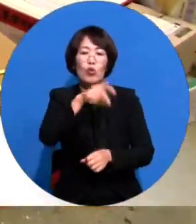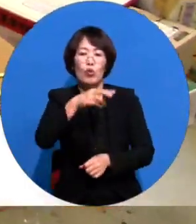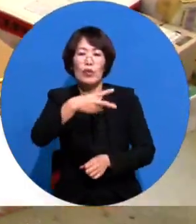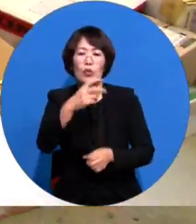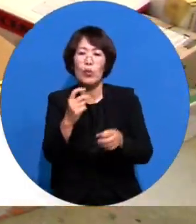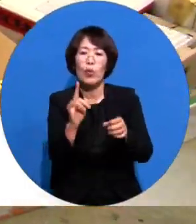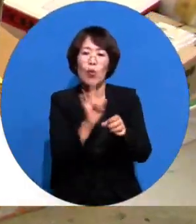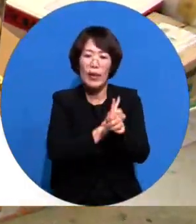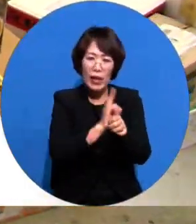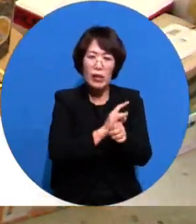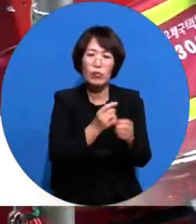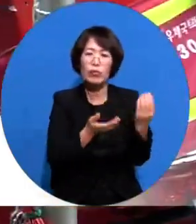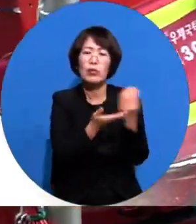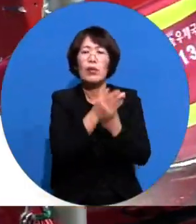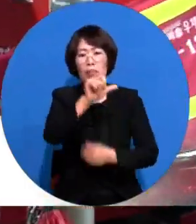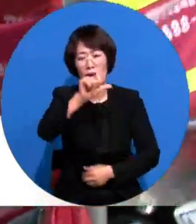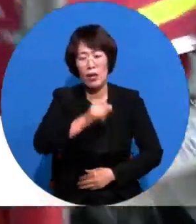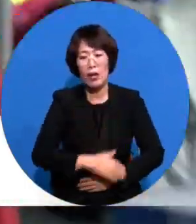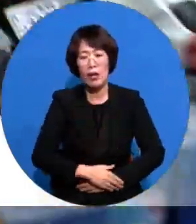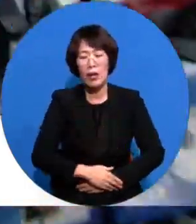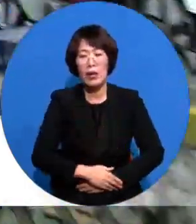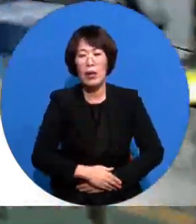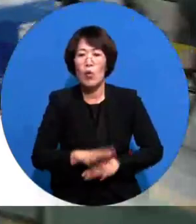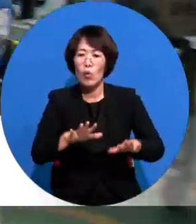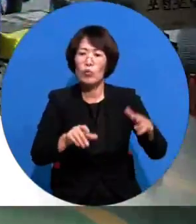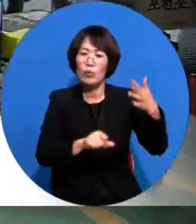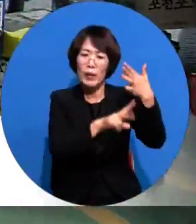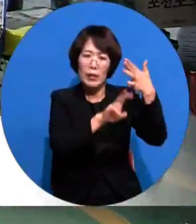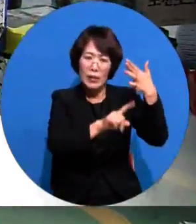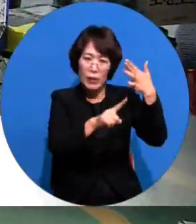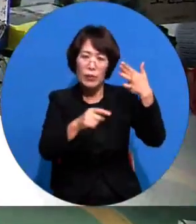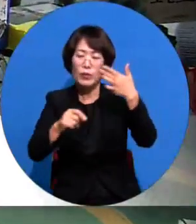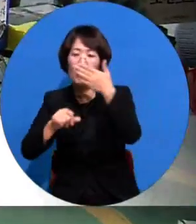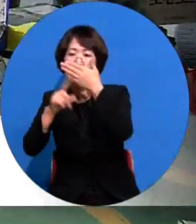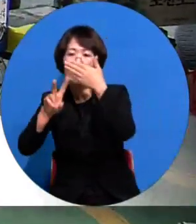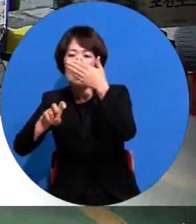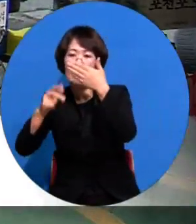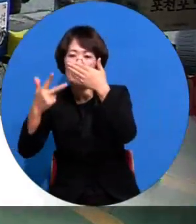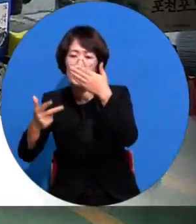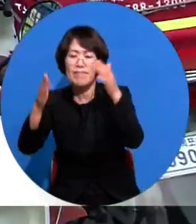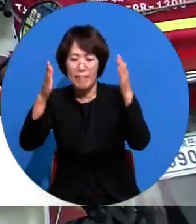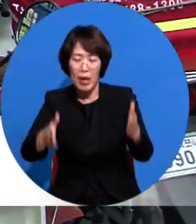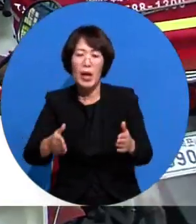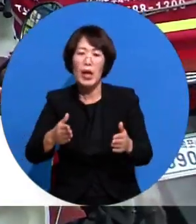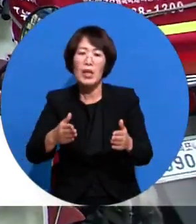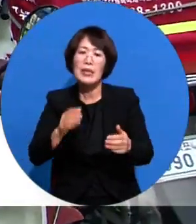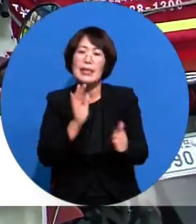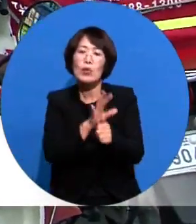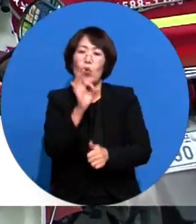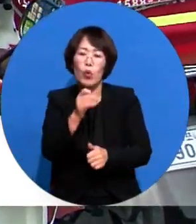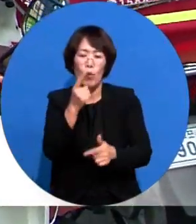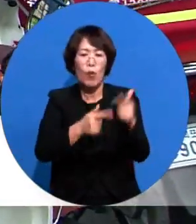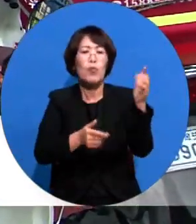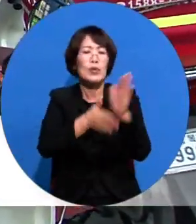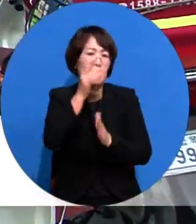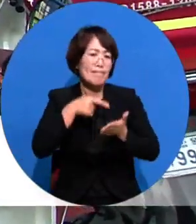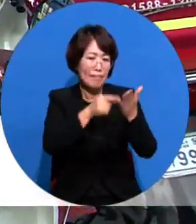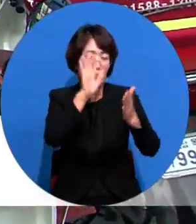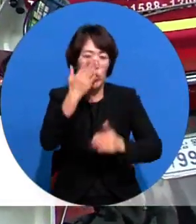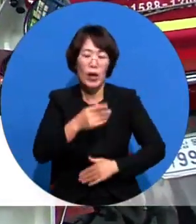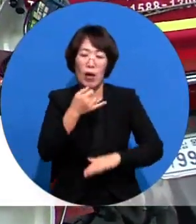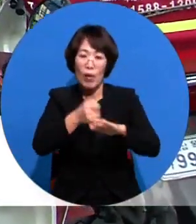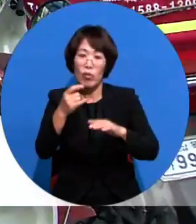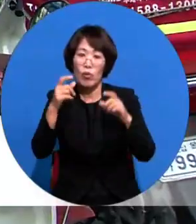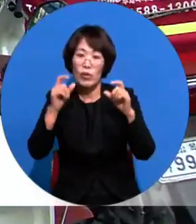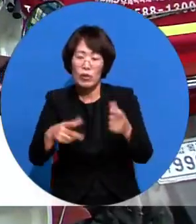등 5개 섬 주민들로 오는 21일부터 9월 27일까지 지원비를 목포시에 신청하면 됩니다.